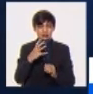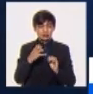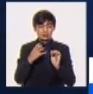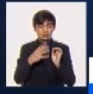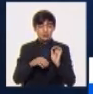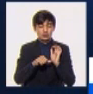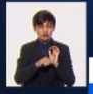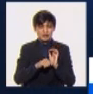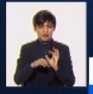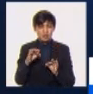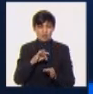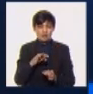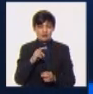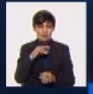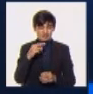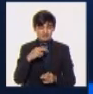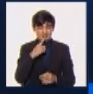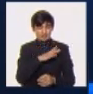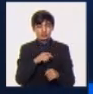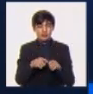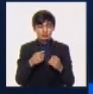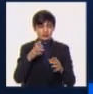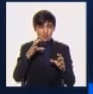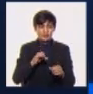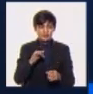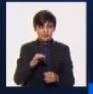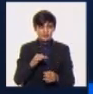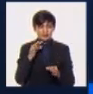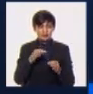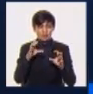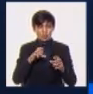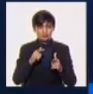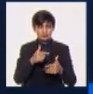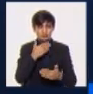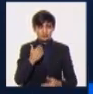кодекса. Также тут поясняет, данное постановление не вступило в законную силу.